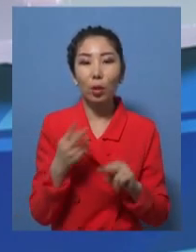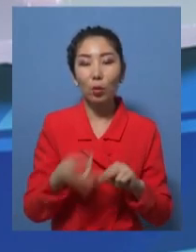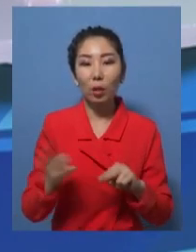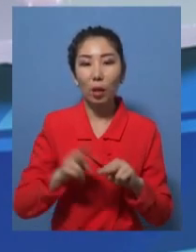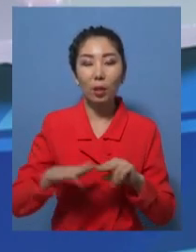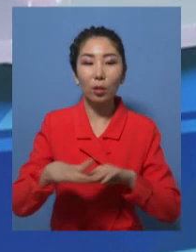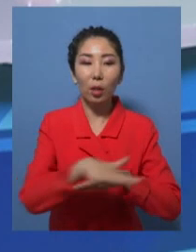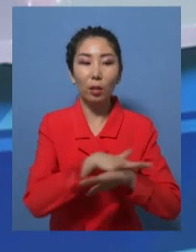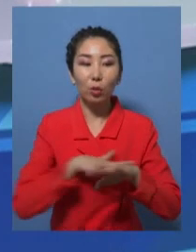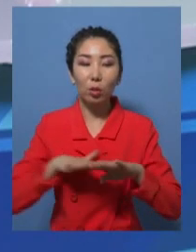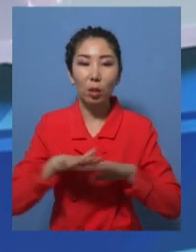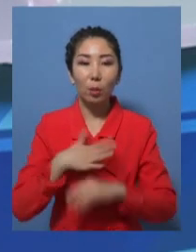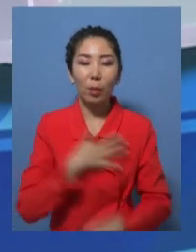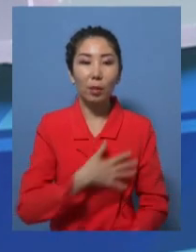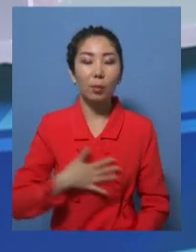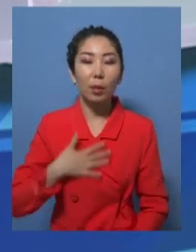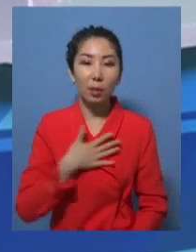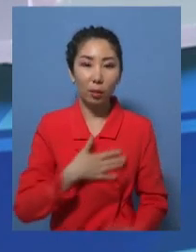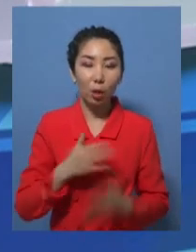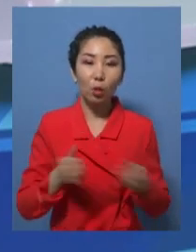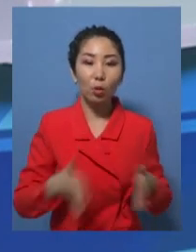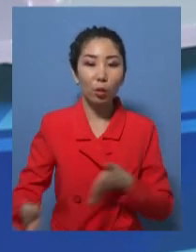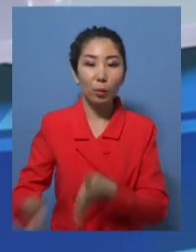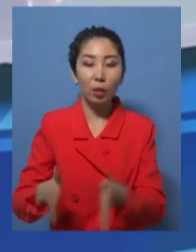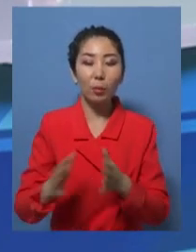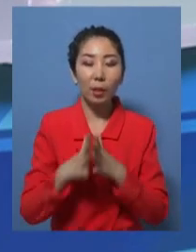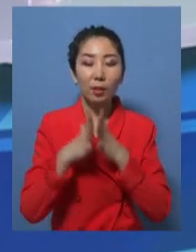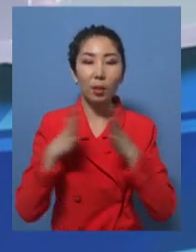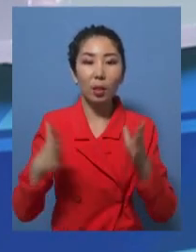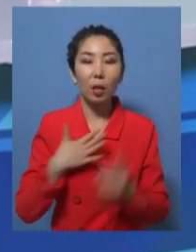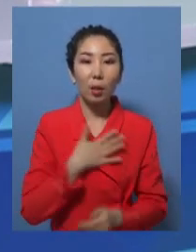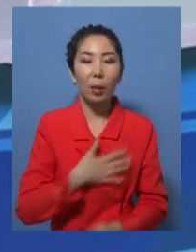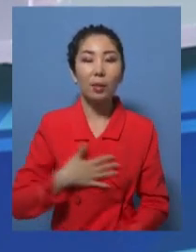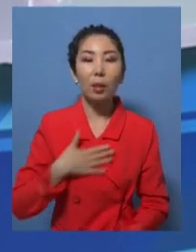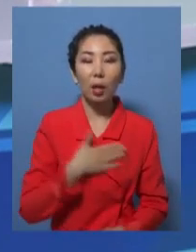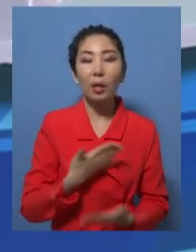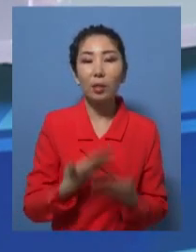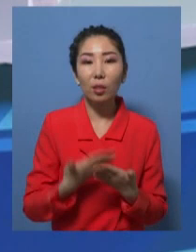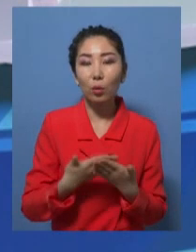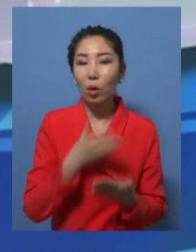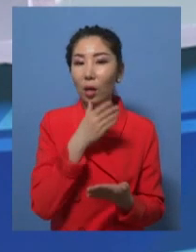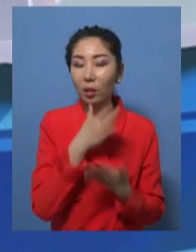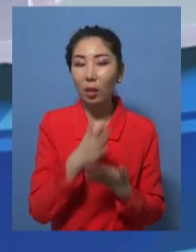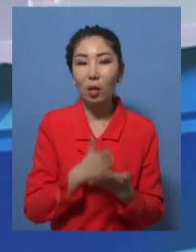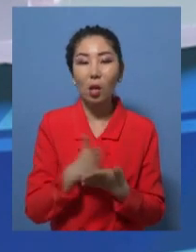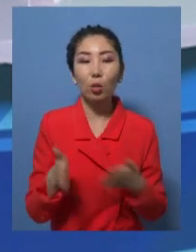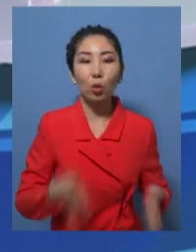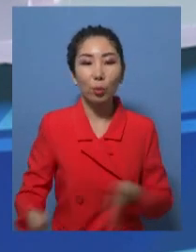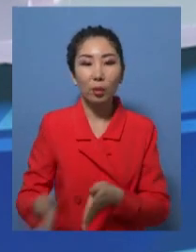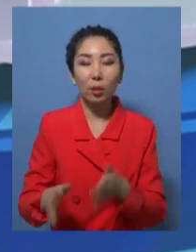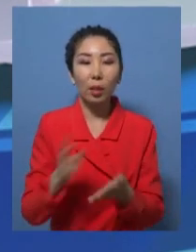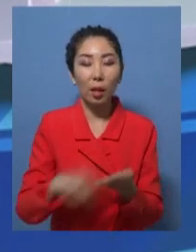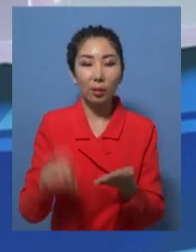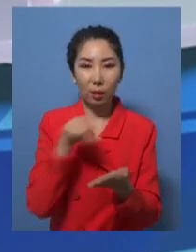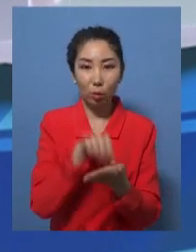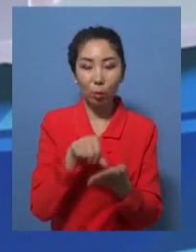үшін маңызды мәселе, жол деген ең өзекті мәселелердің бірі ғой. Қазіргі уақытта сол жол мәселесіне қатысты жұмыстар